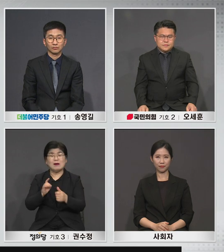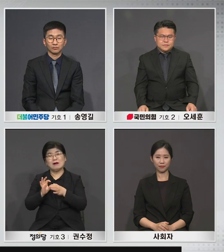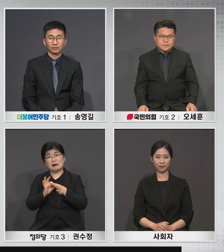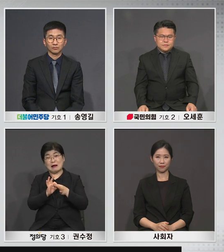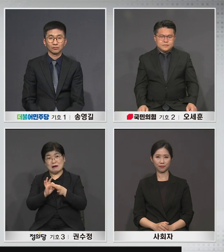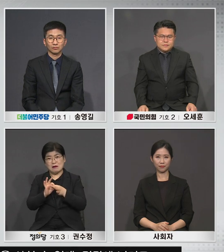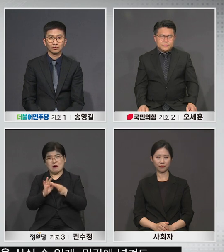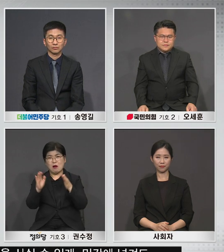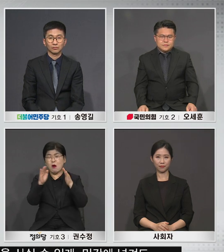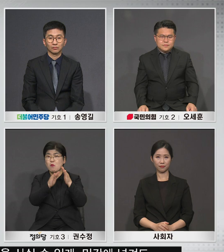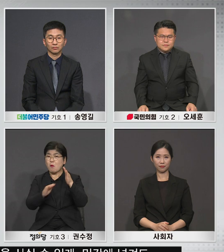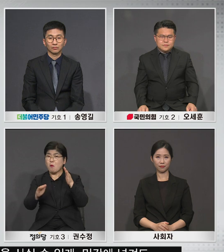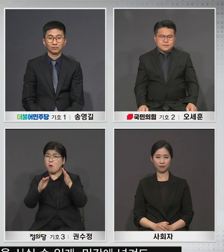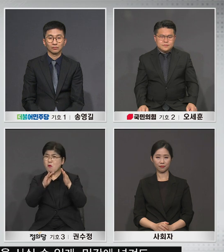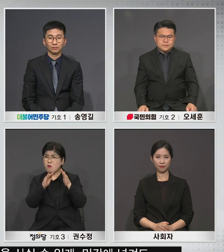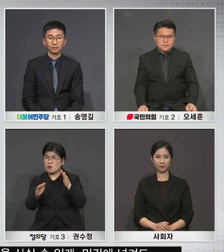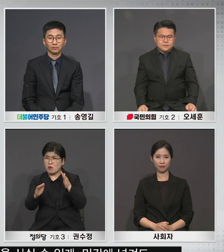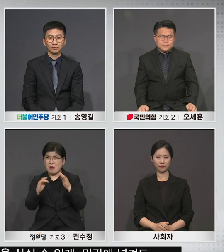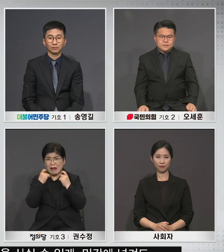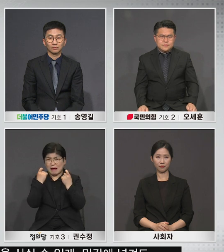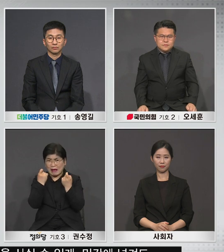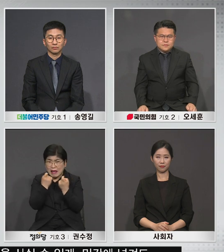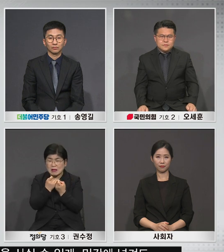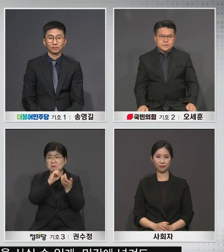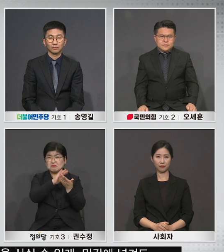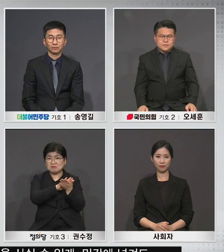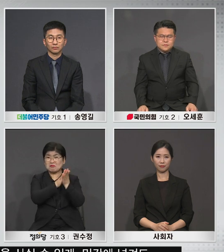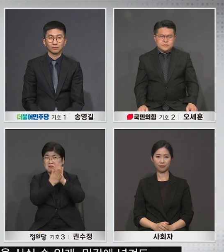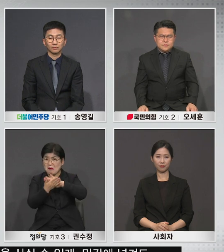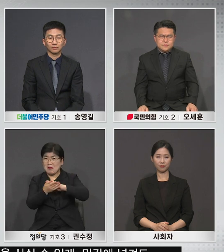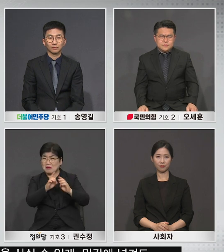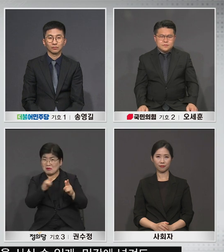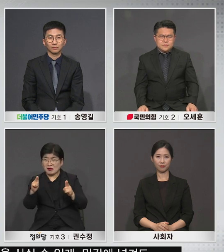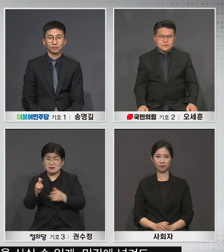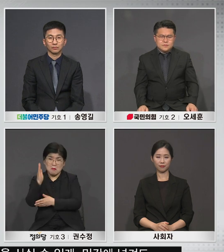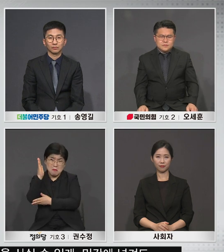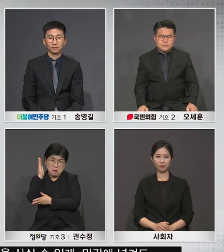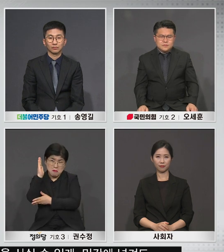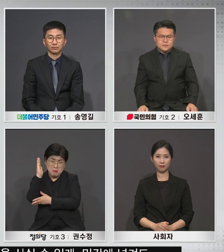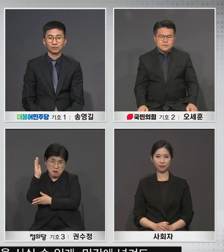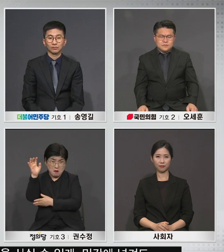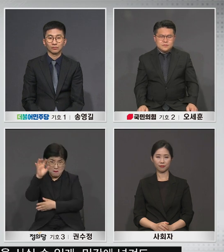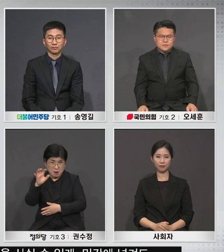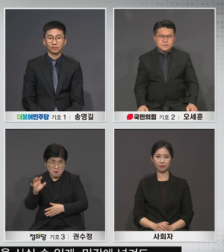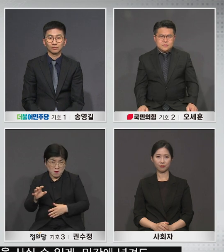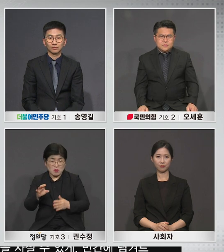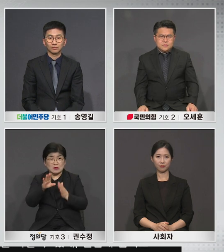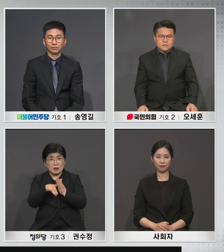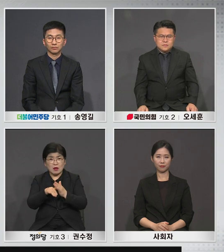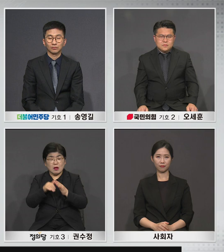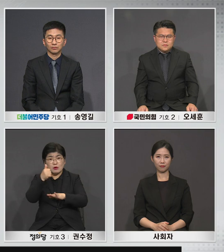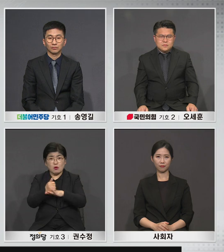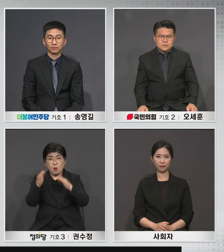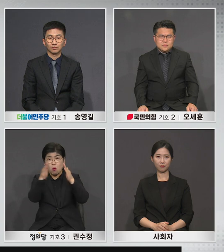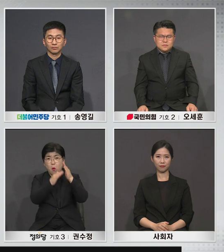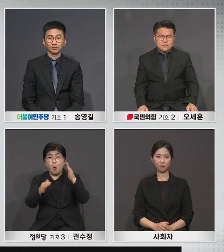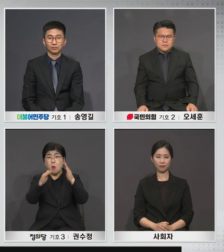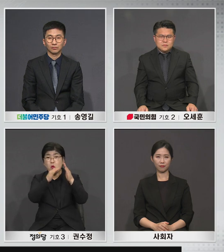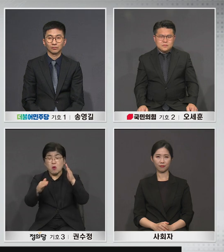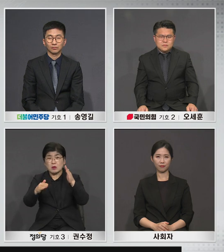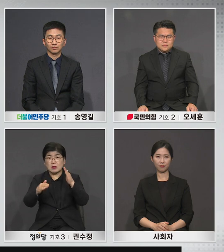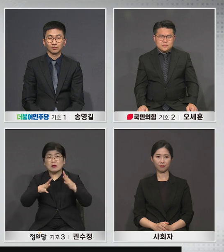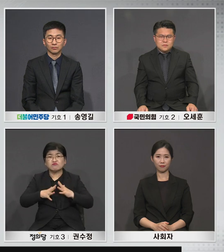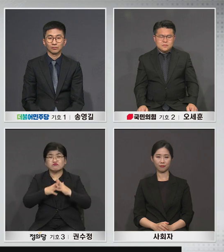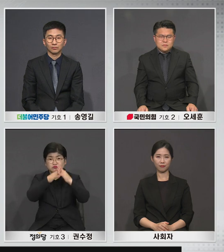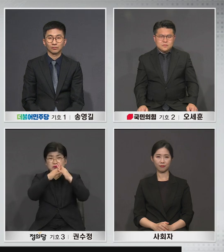공공 계속해서 민영화와 관련된 여러 말씀을 지금 하고 계신 상황에서 이렇게 되면 결국은 공공이 지어서 민영화를 시키는 것이